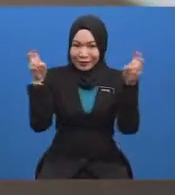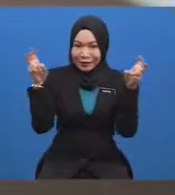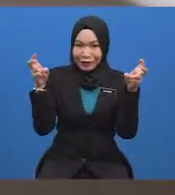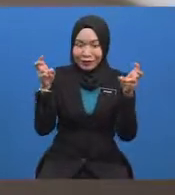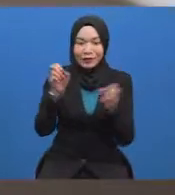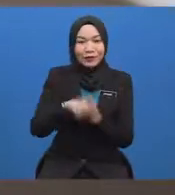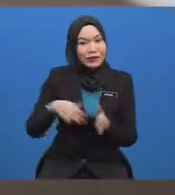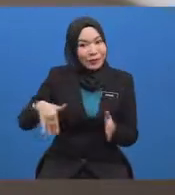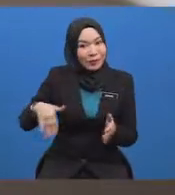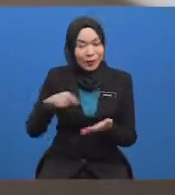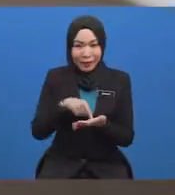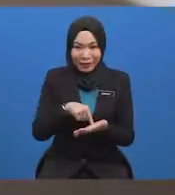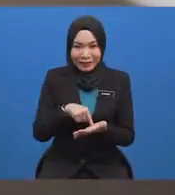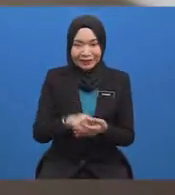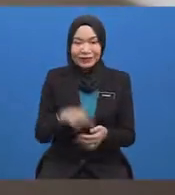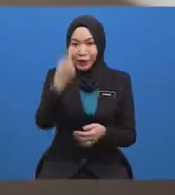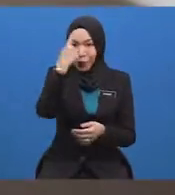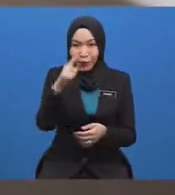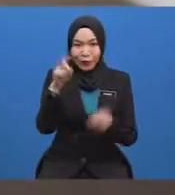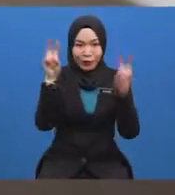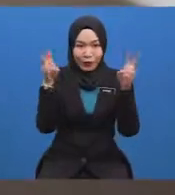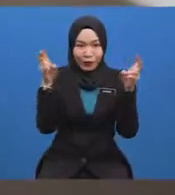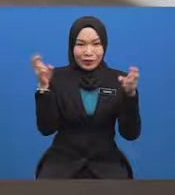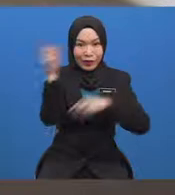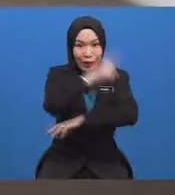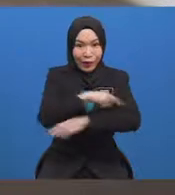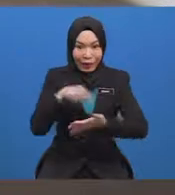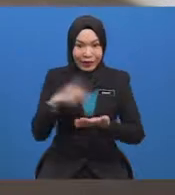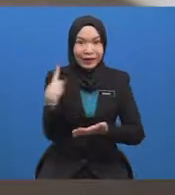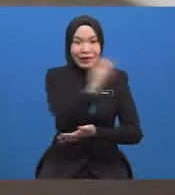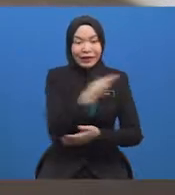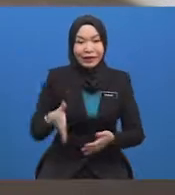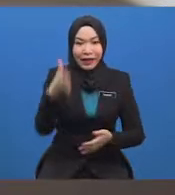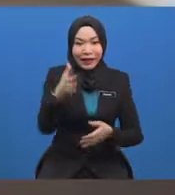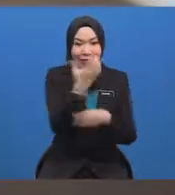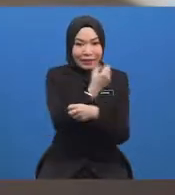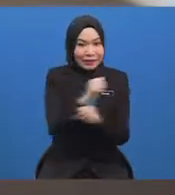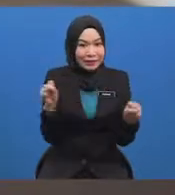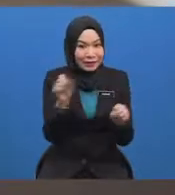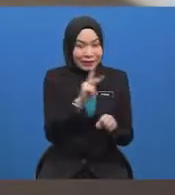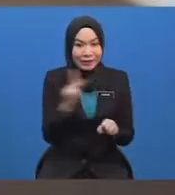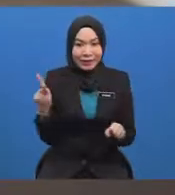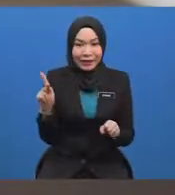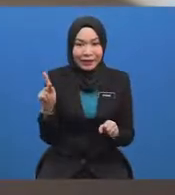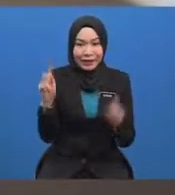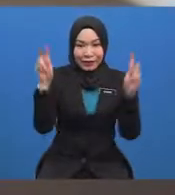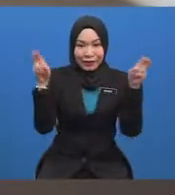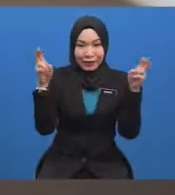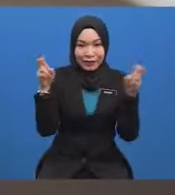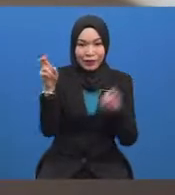sebelum ini bagi episode kali ini kita akan selesaikan sak topik